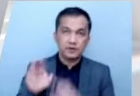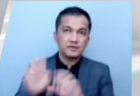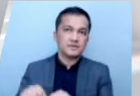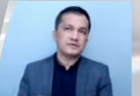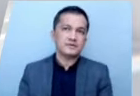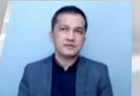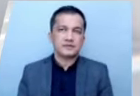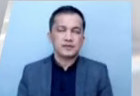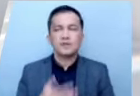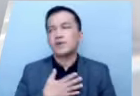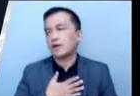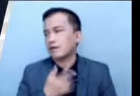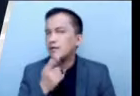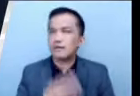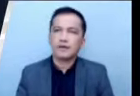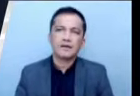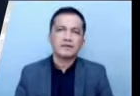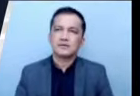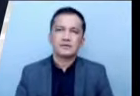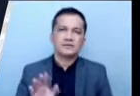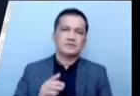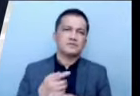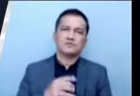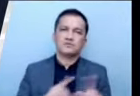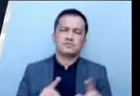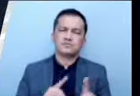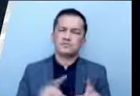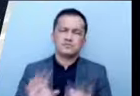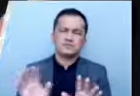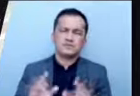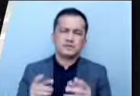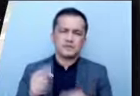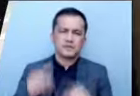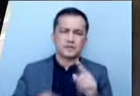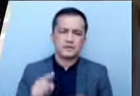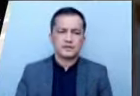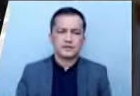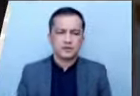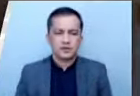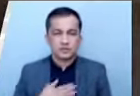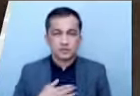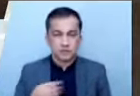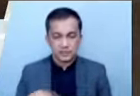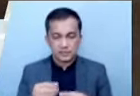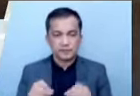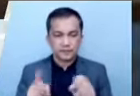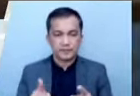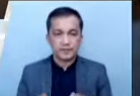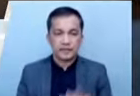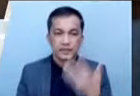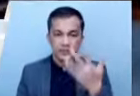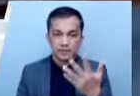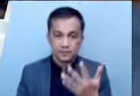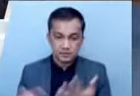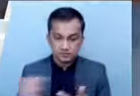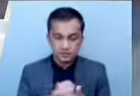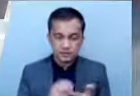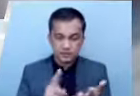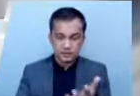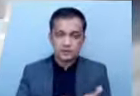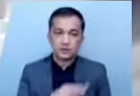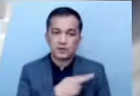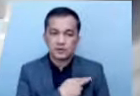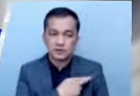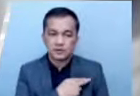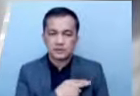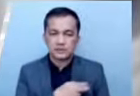may, you don't do that to a friend. Gusto natin bigyan siya ng pagkakataon. Lima na dapat ang nakalap na pirma ni Padilla, kundi lang umatras